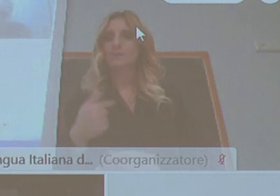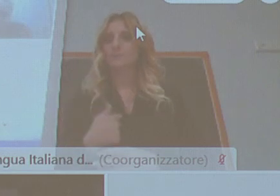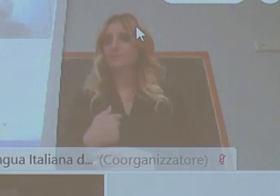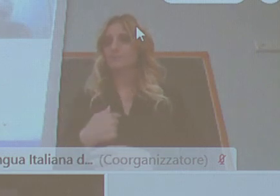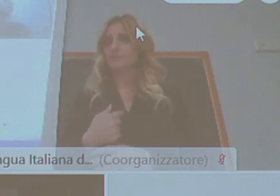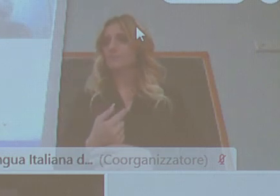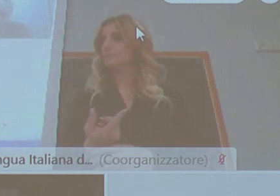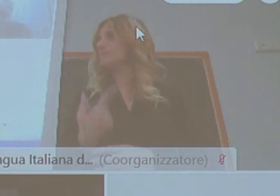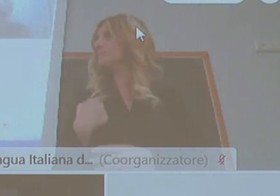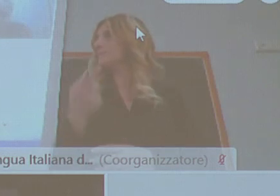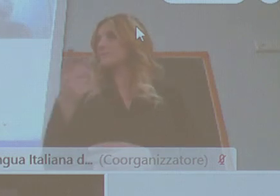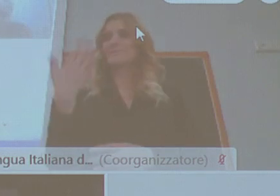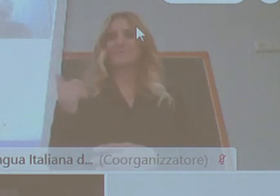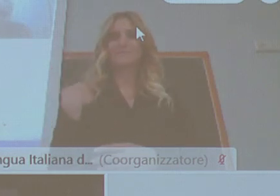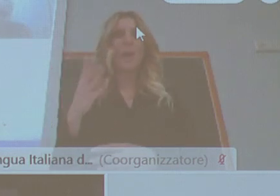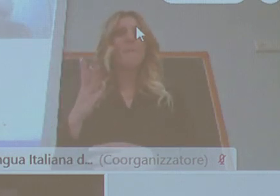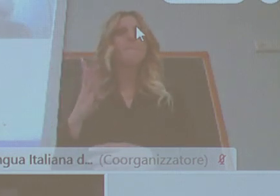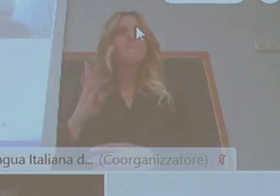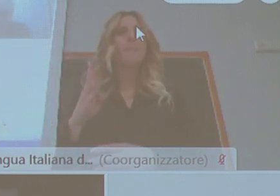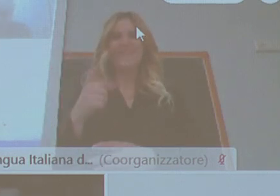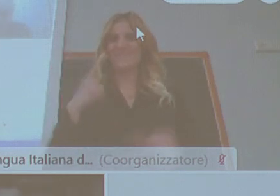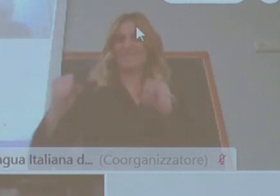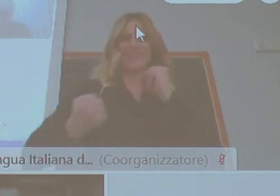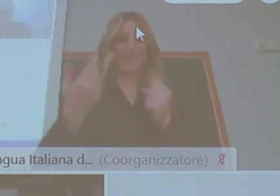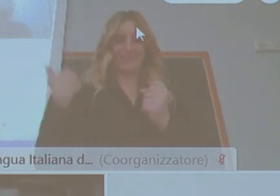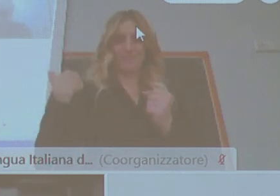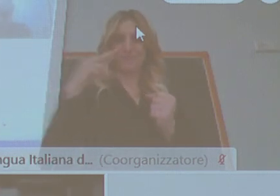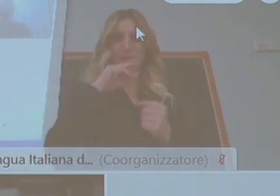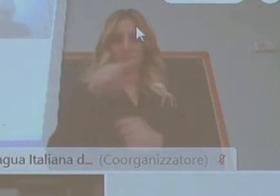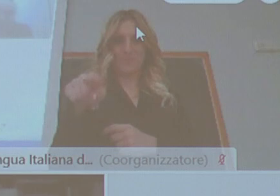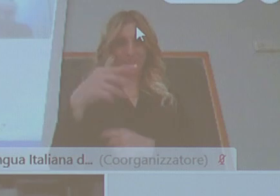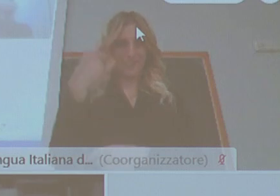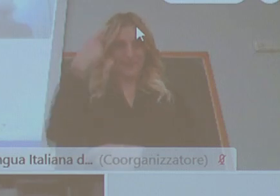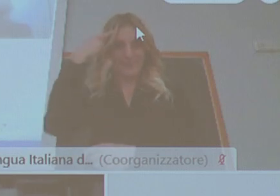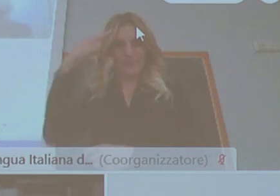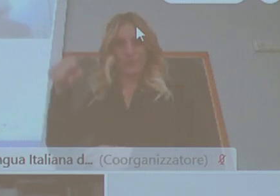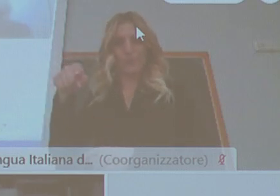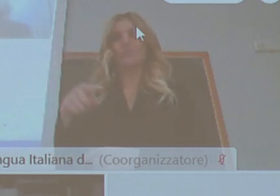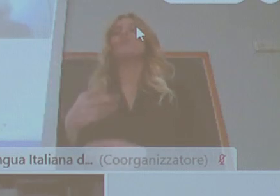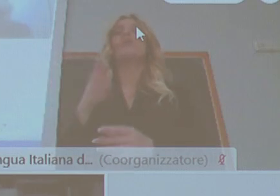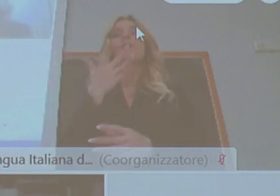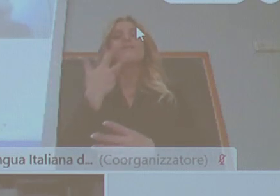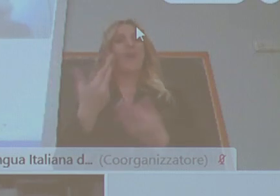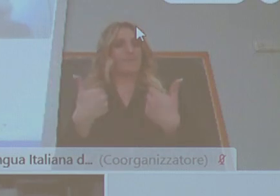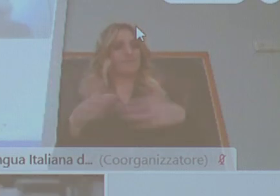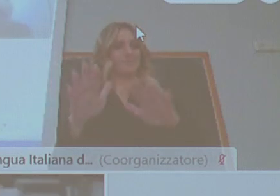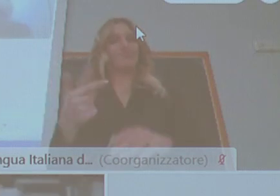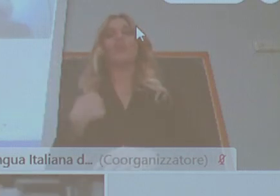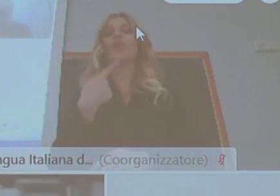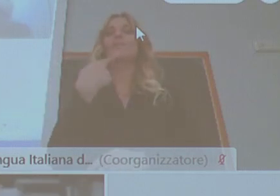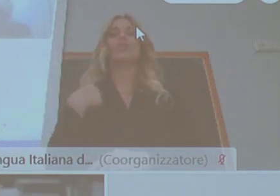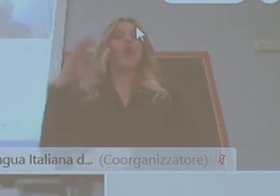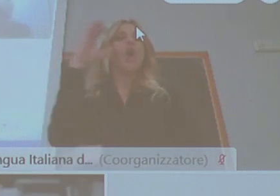la domiamo questa bestia di cui parlava lei in questa maniera, o perché io glielo dico da osservatore, no? Che